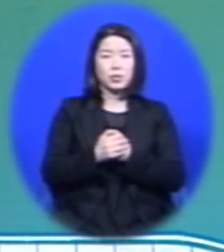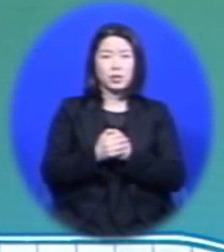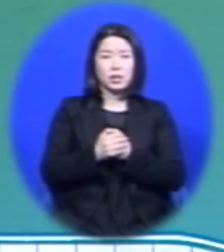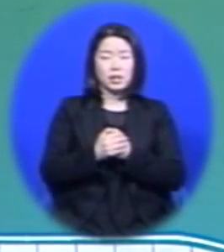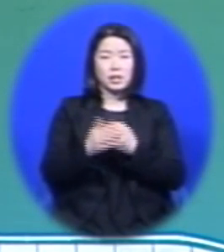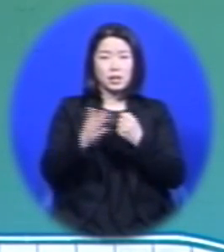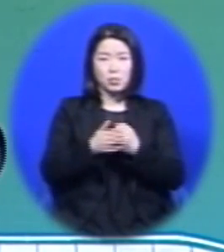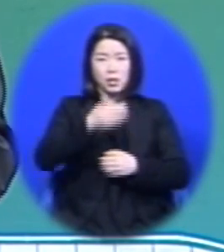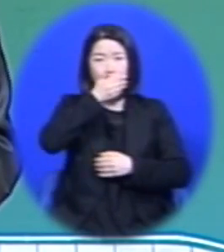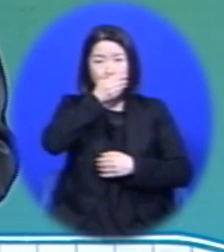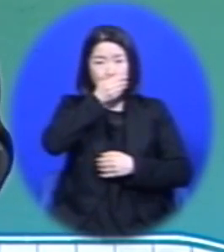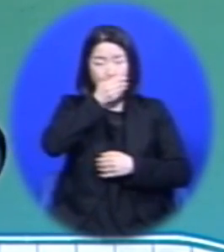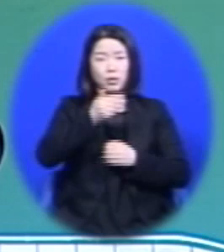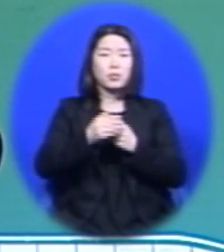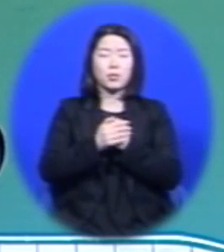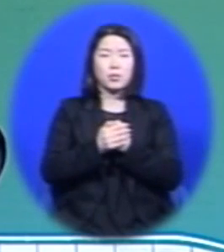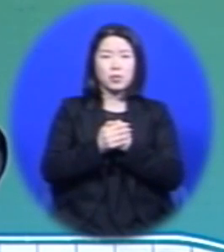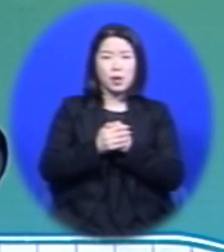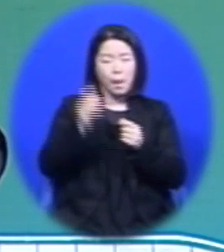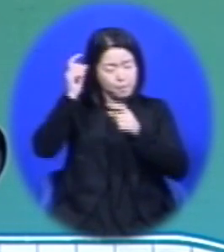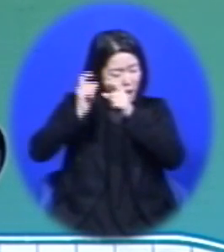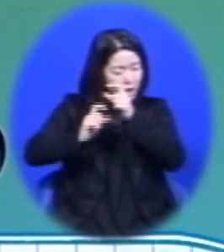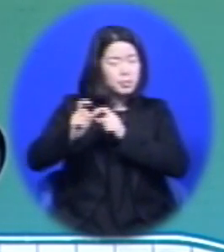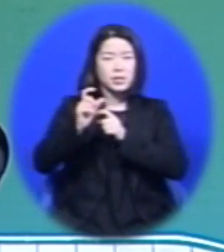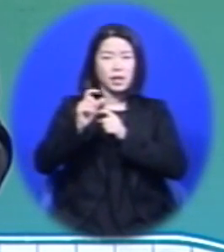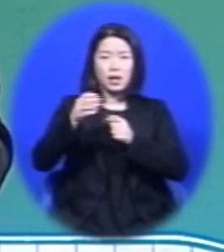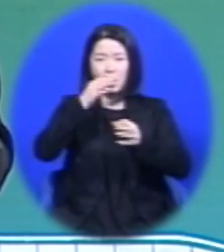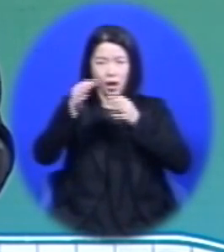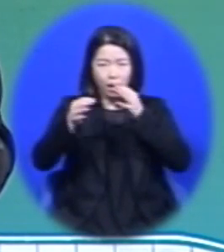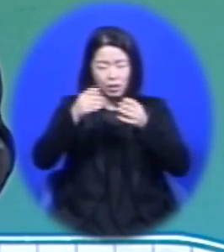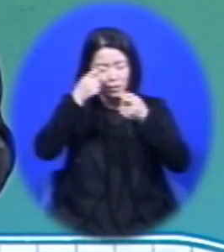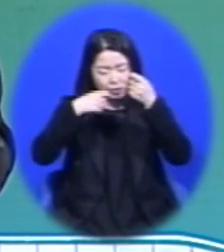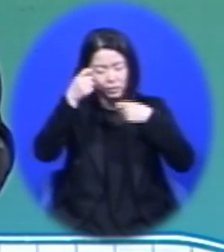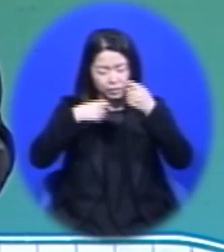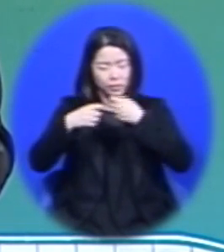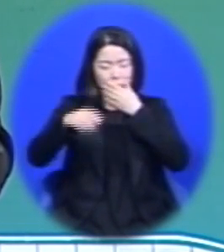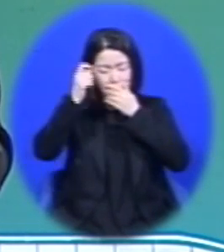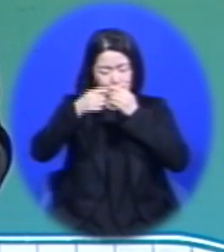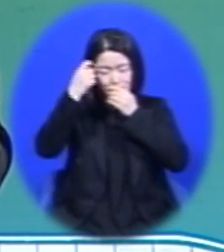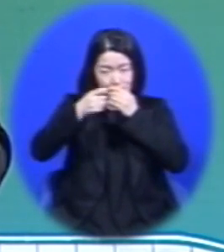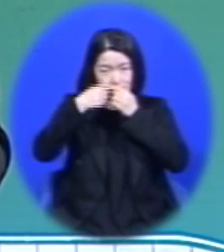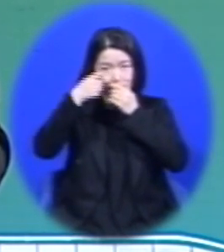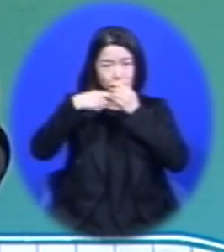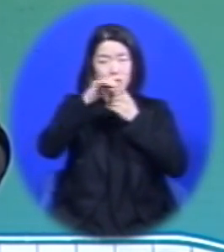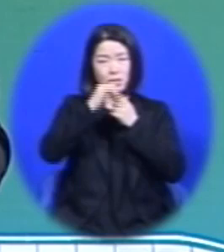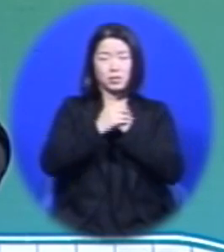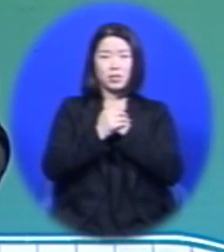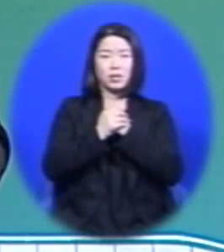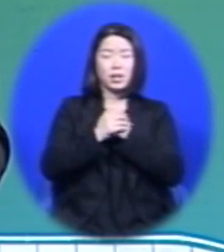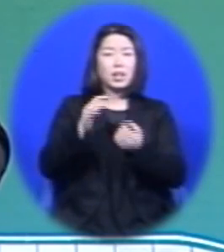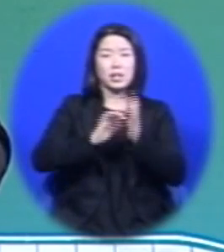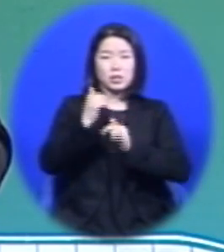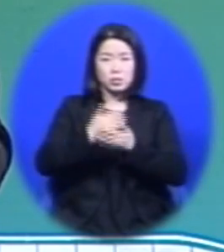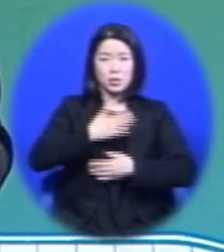그래서 입을 틀어막고, 그리고 밤새도록 꺼이꺼이 울면서 예수님 나를 용서해 주세요,